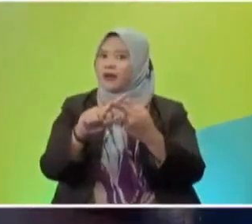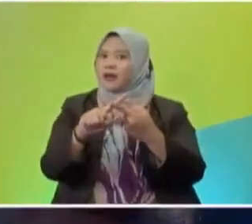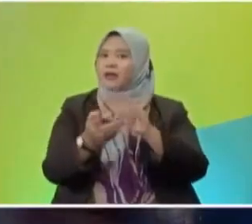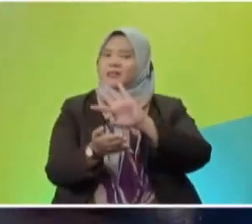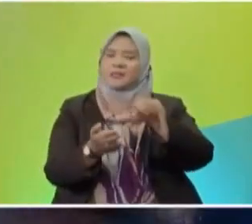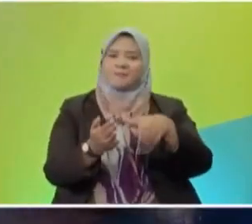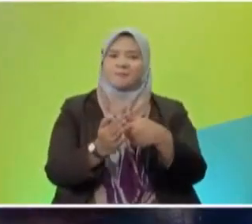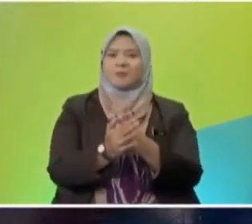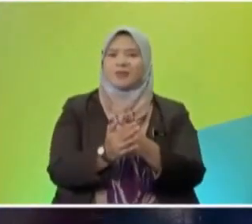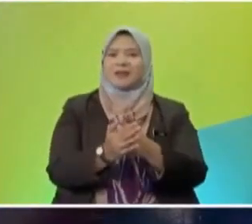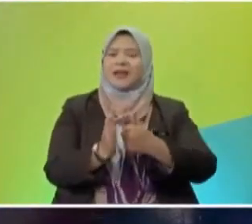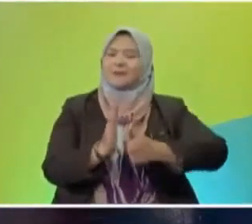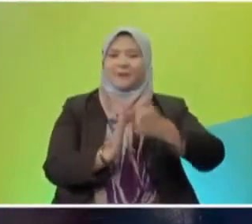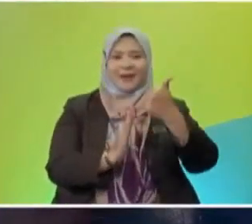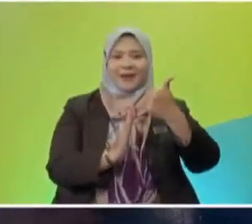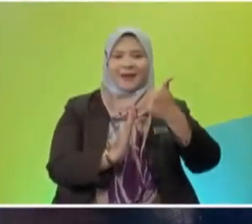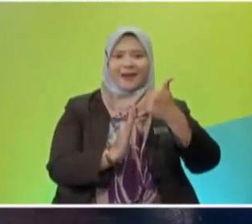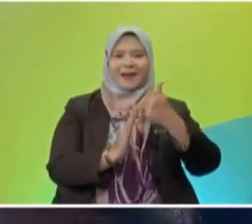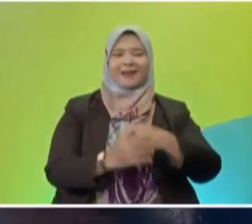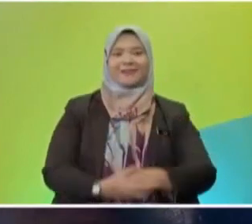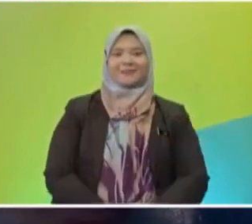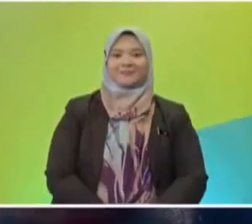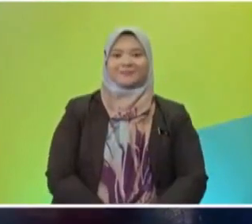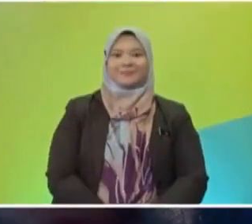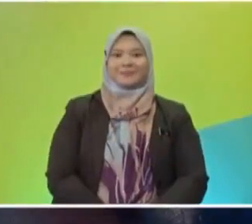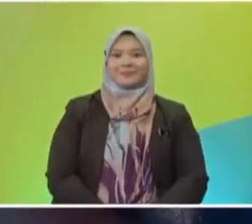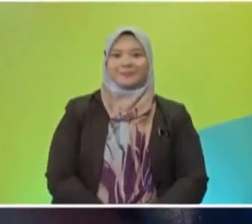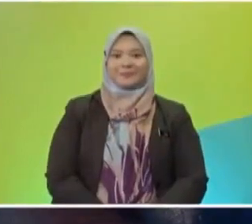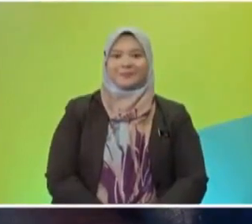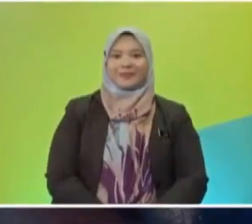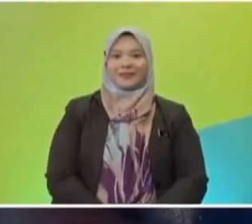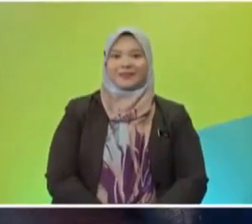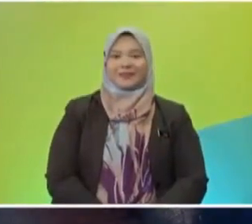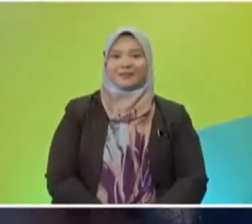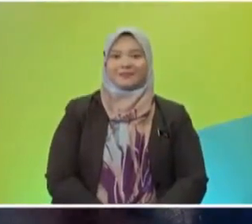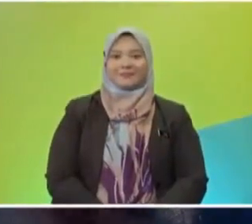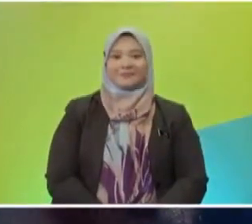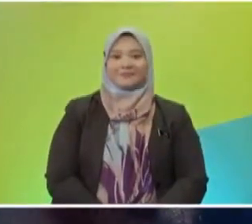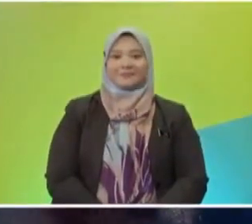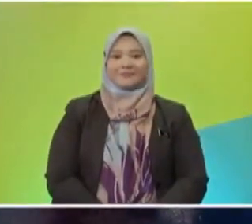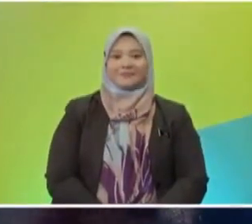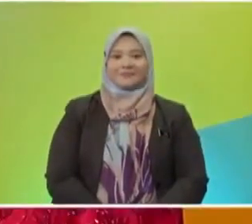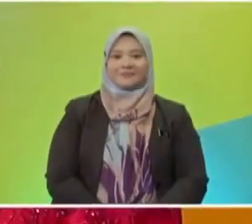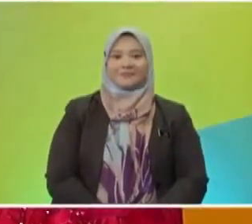kita berbalas pantun. Ha, Cikgu jual, saya membelinya. Ya. Silakan, Cikgu.